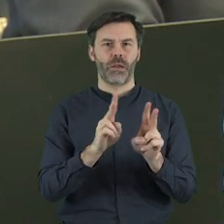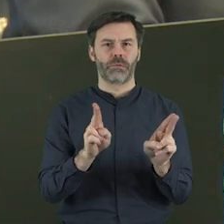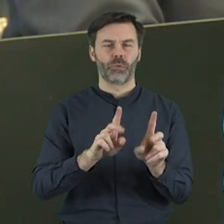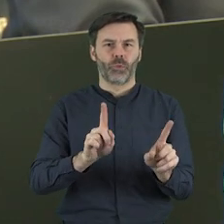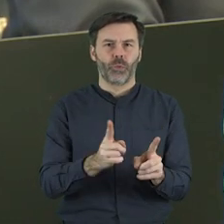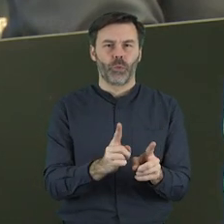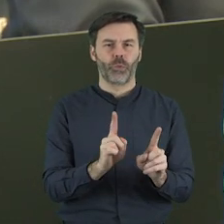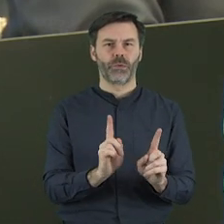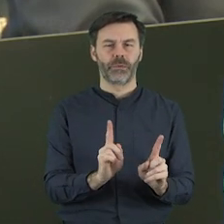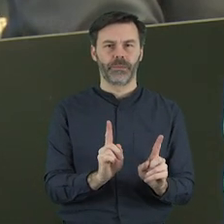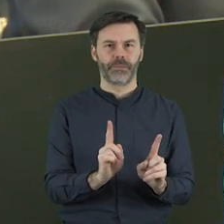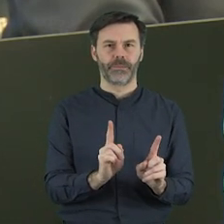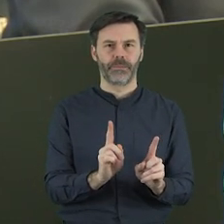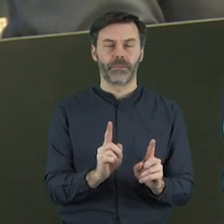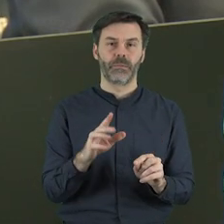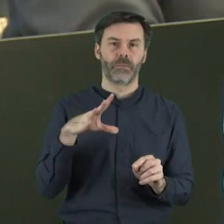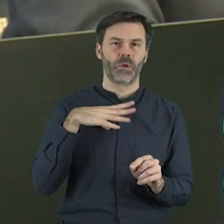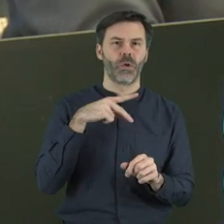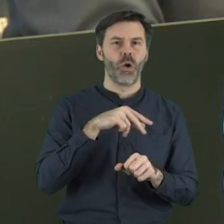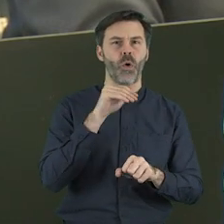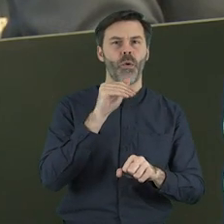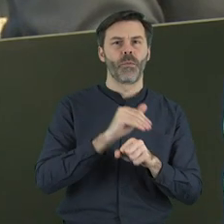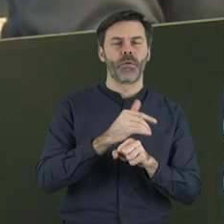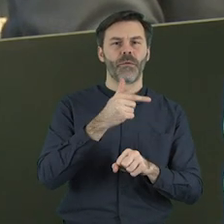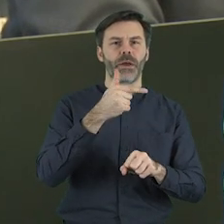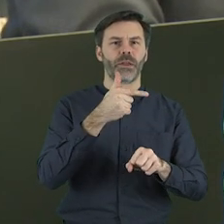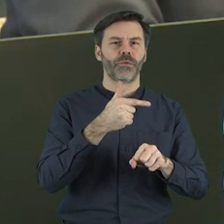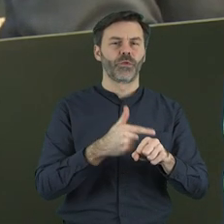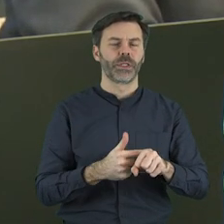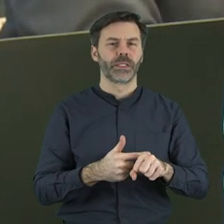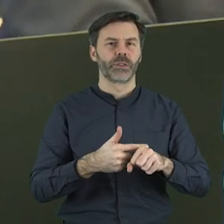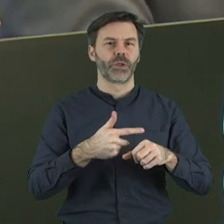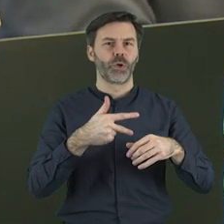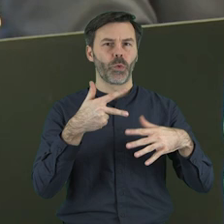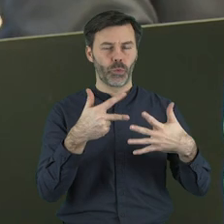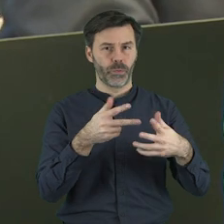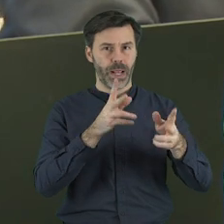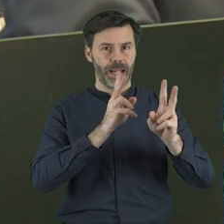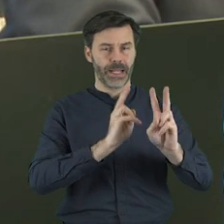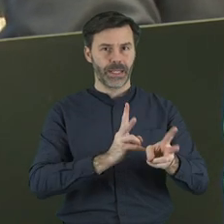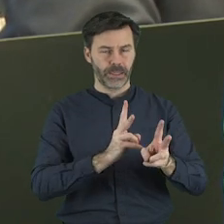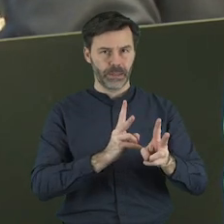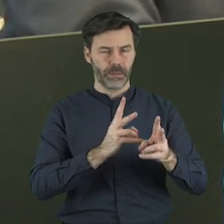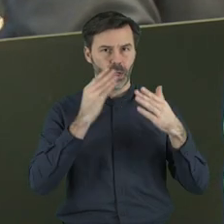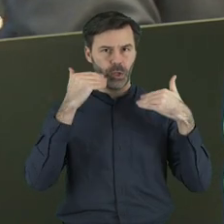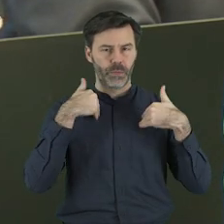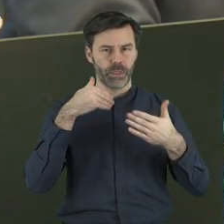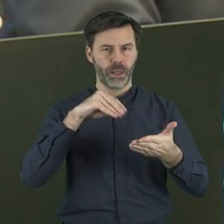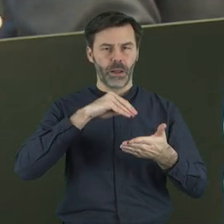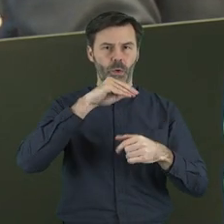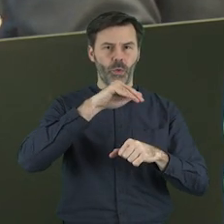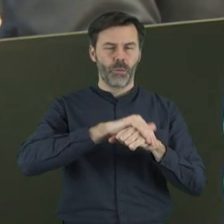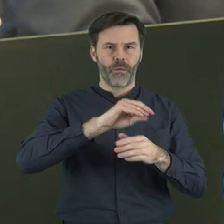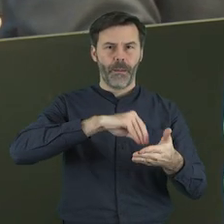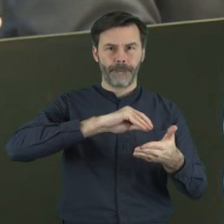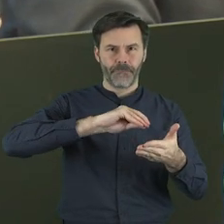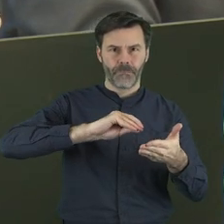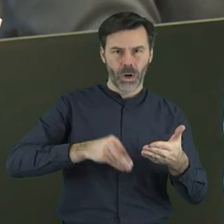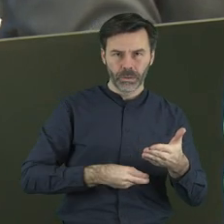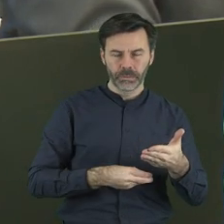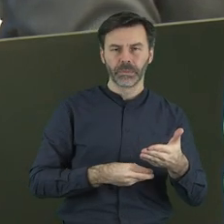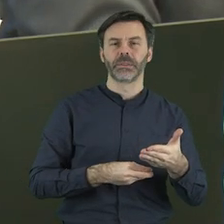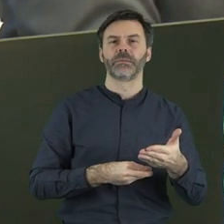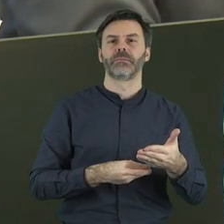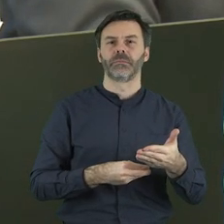28 listopada szpital podpisał właśnie z tą firmą, która złożyła ofertę. Właśnie